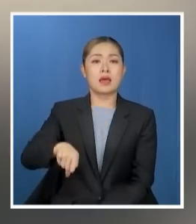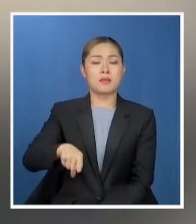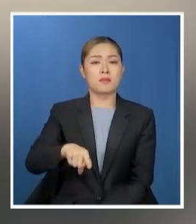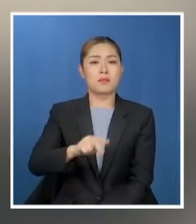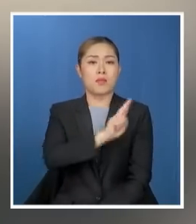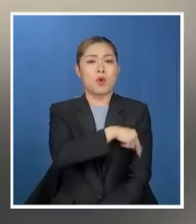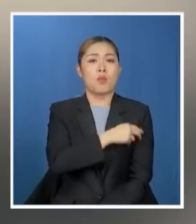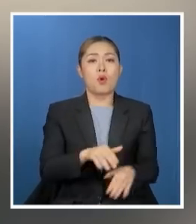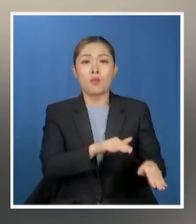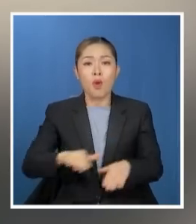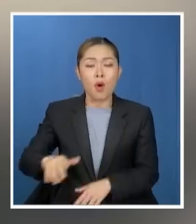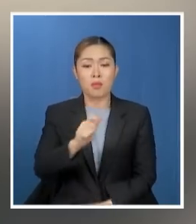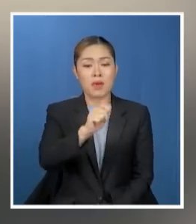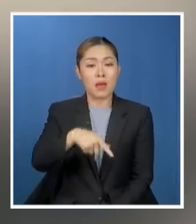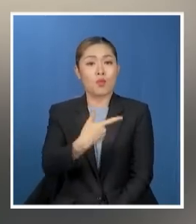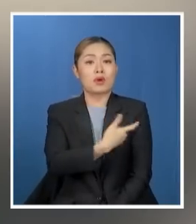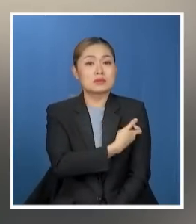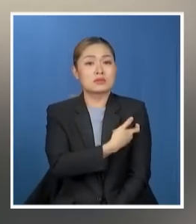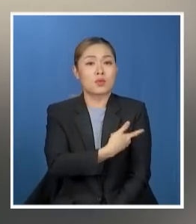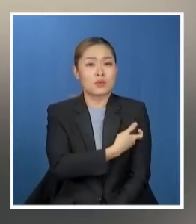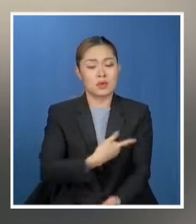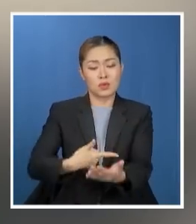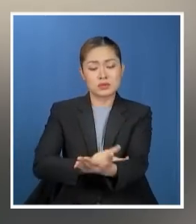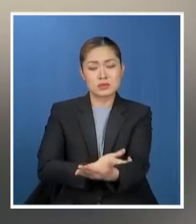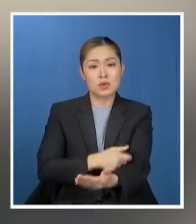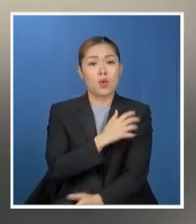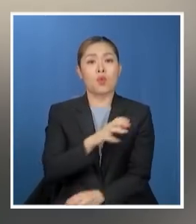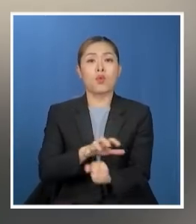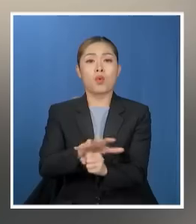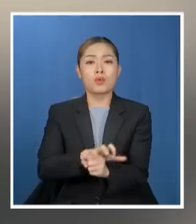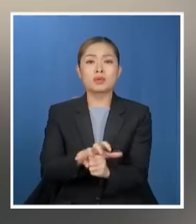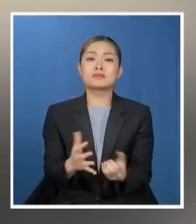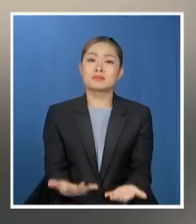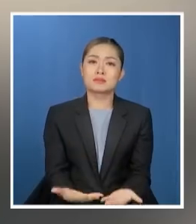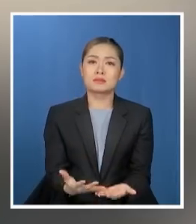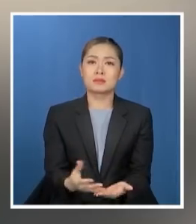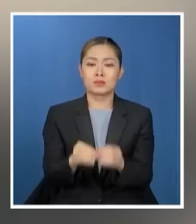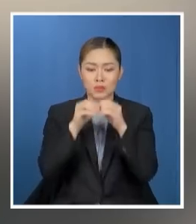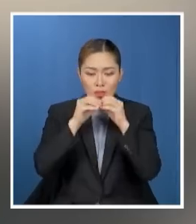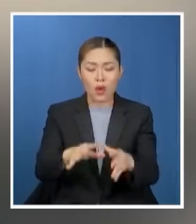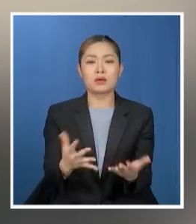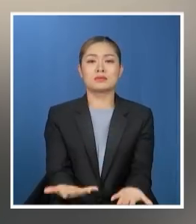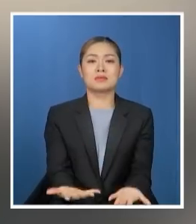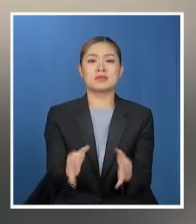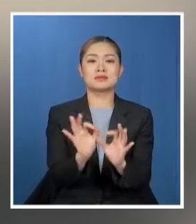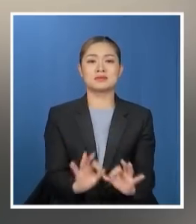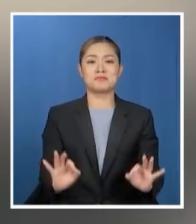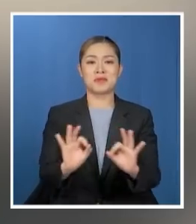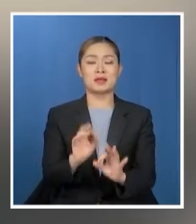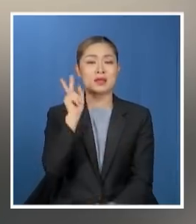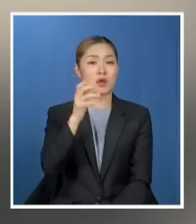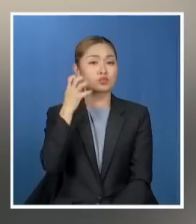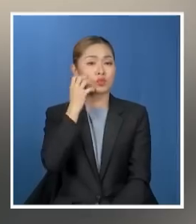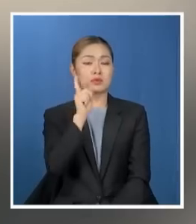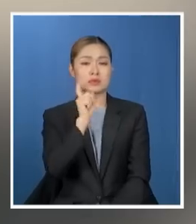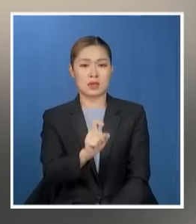อพร้อมที่ไปฉีดวัคซีนโควิดก่อนหน้านี้ไงนี่ฮะหลุดฮะเรื่องใหญ่ฮะสำนักข่าวอิสราโท